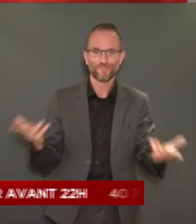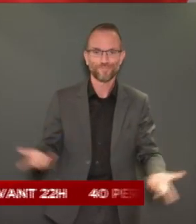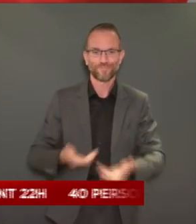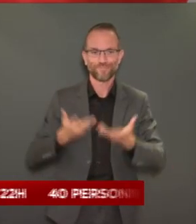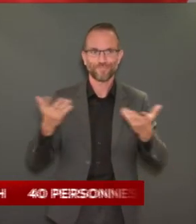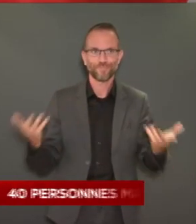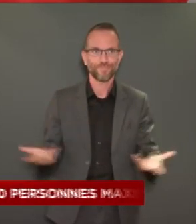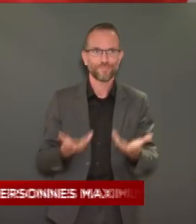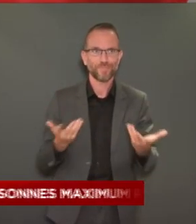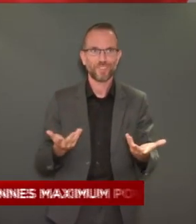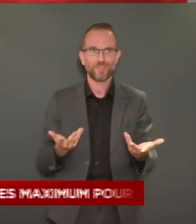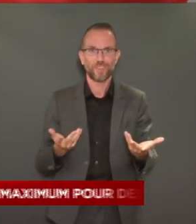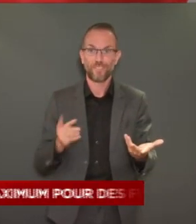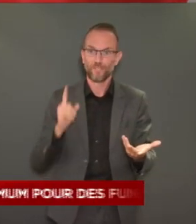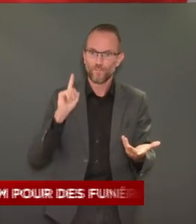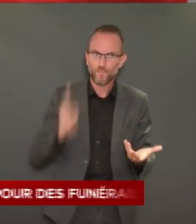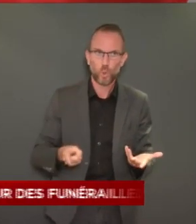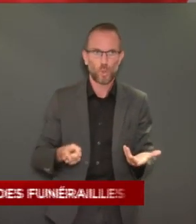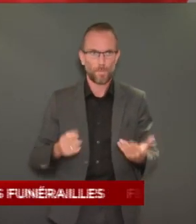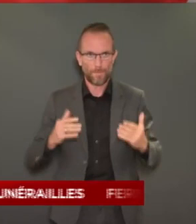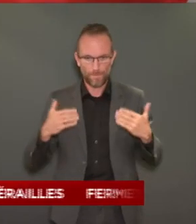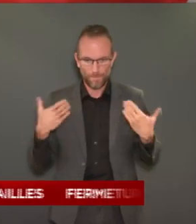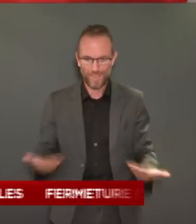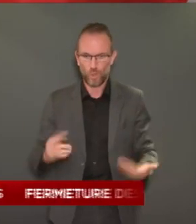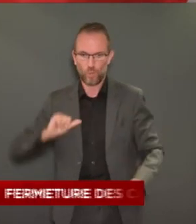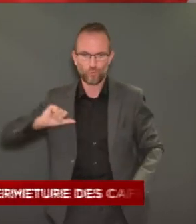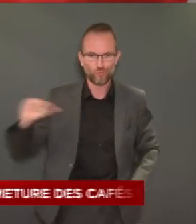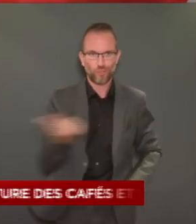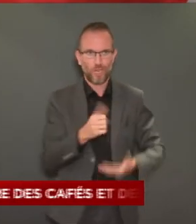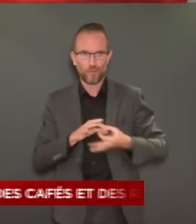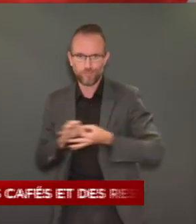en agissant en solidarité, ensemble,